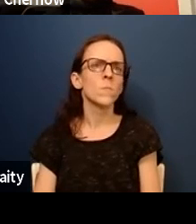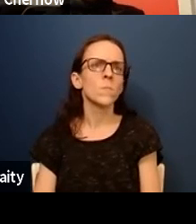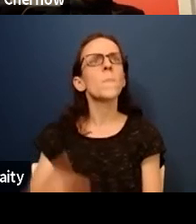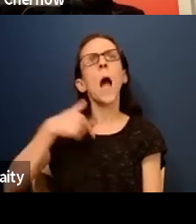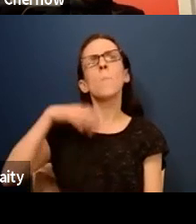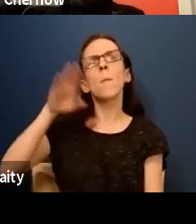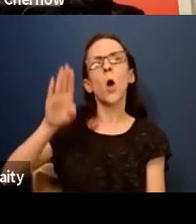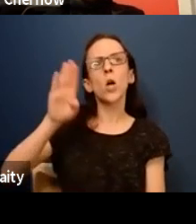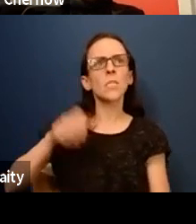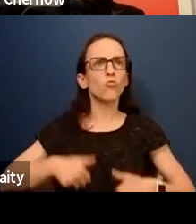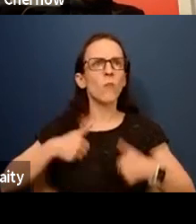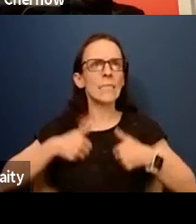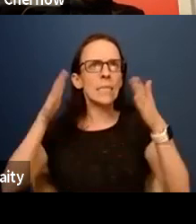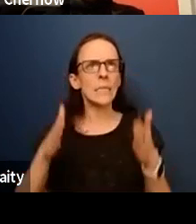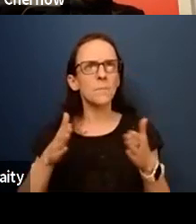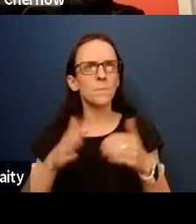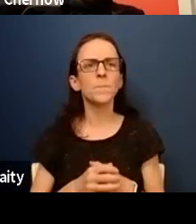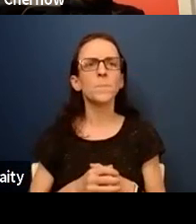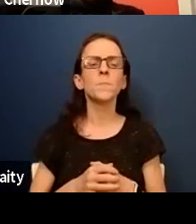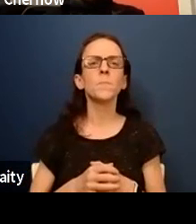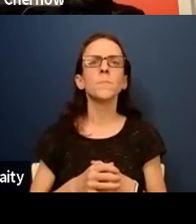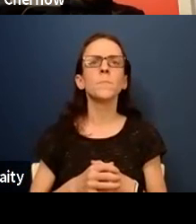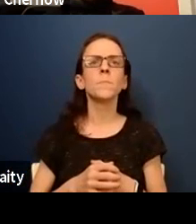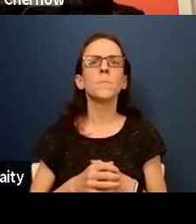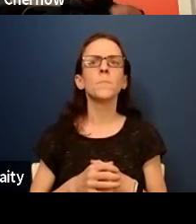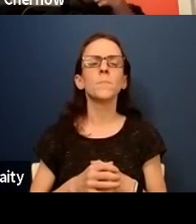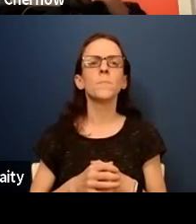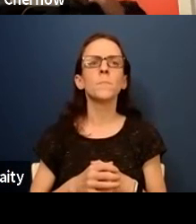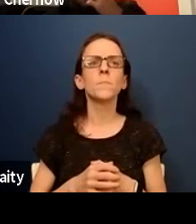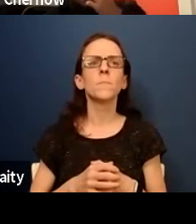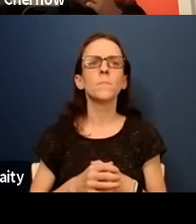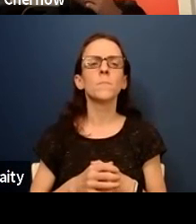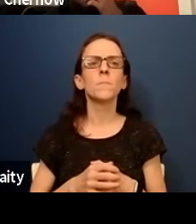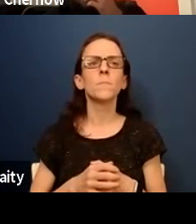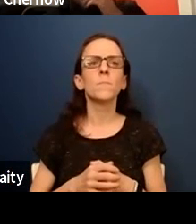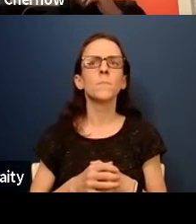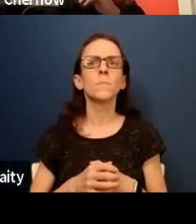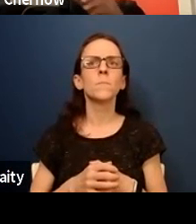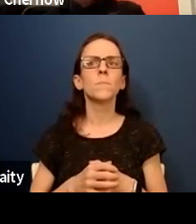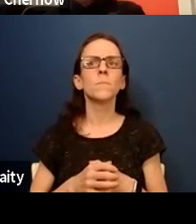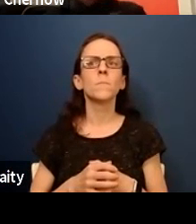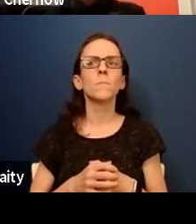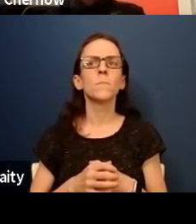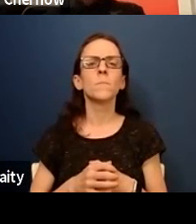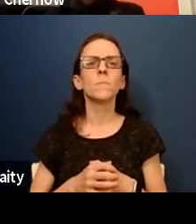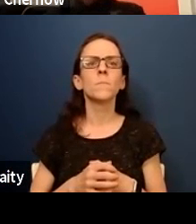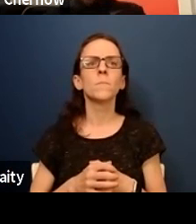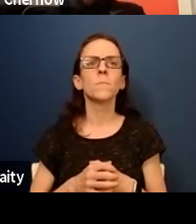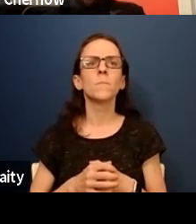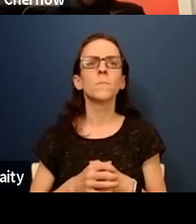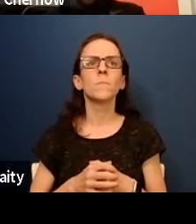將 Boston 所有嘅尖端聰明嘅優秀學生選拔出嚟入去學校就讀嘅。